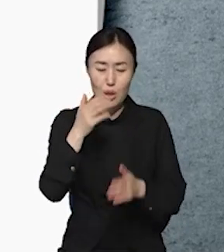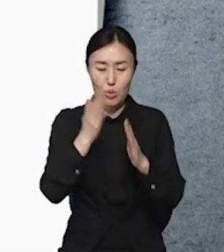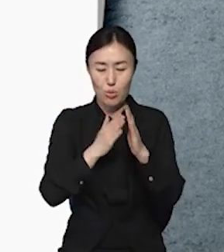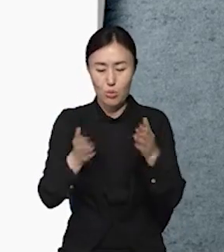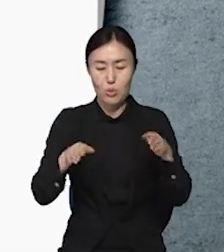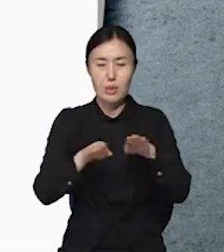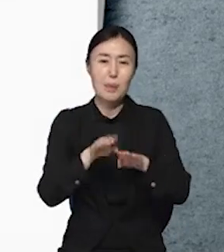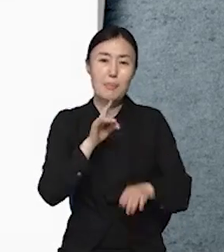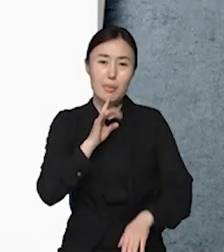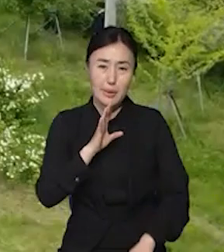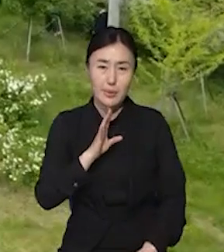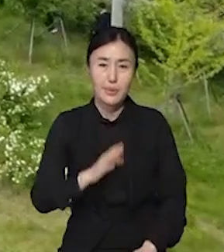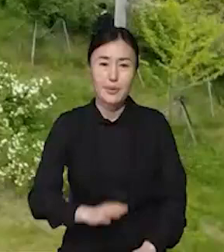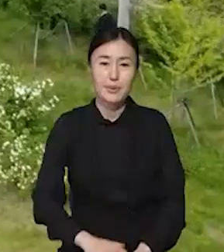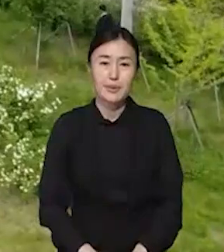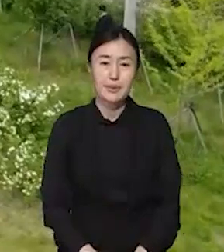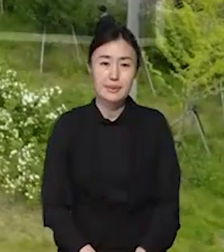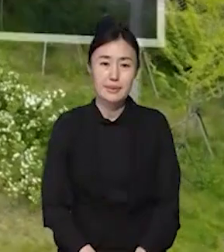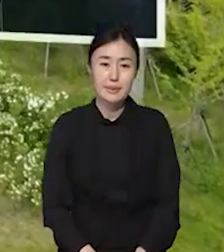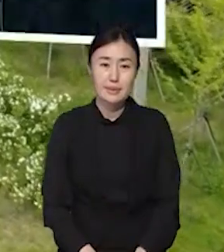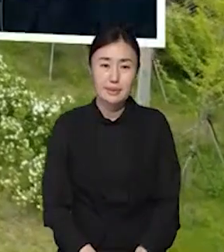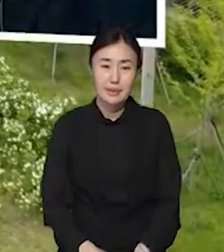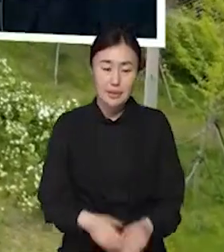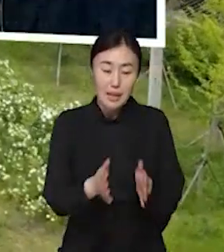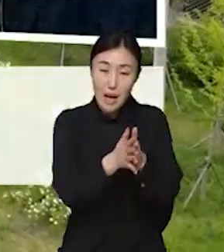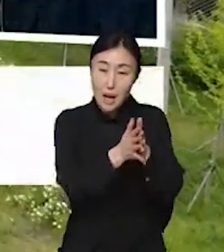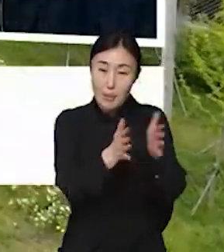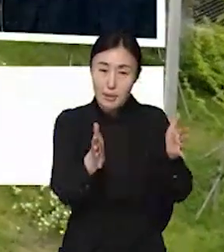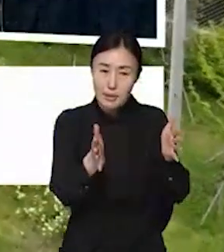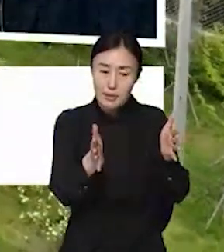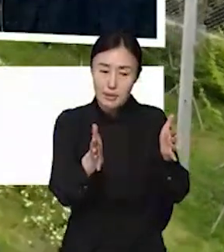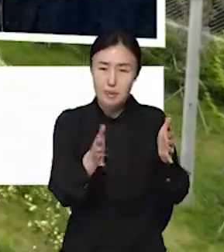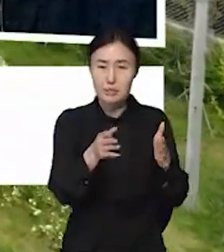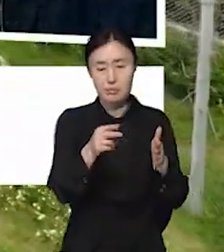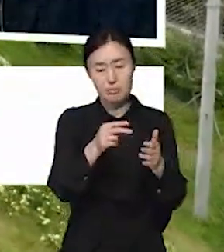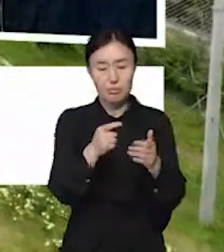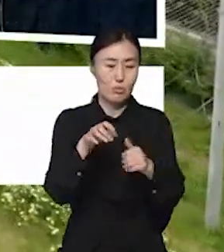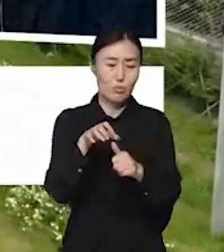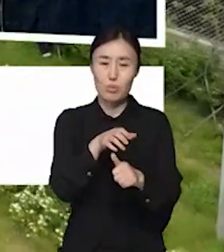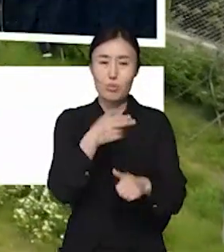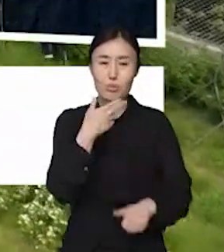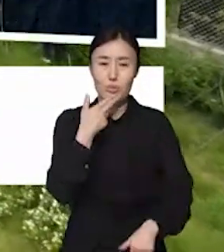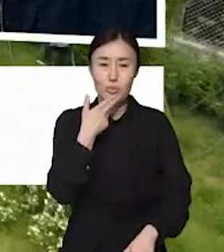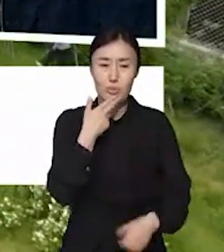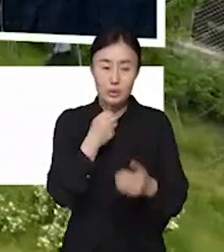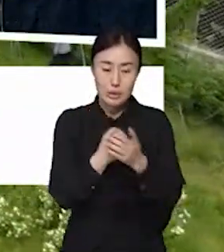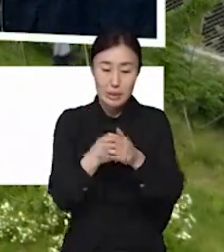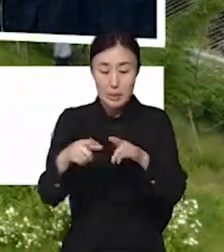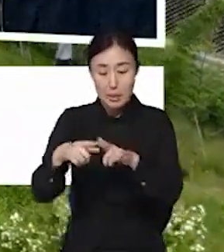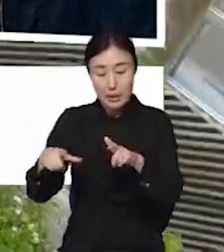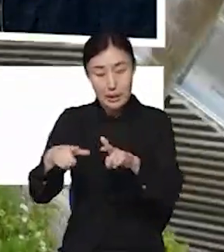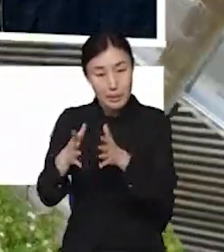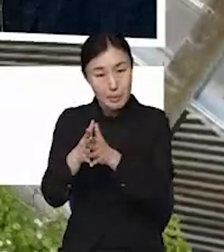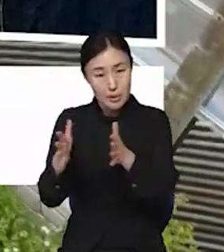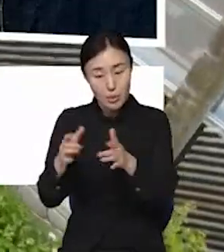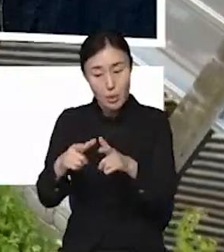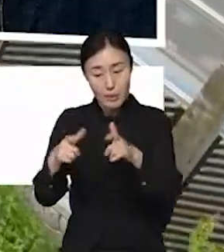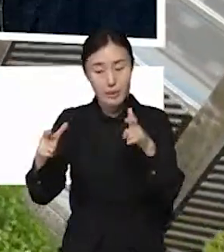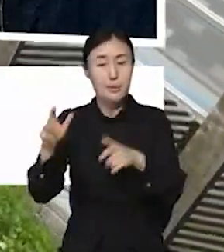공공기관으로 제한됐습니다. 민간 건물까지 되어 있지는 않죠. 뭐 민간이라든가 더 확대가 되려면